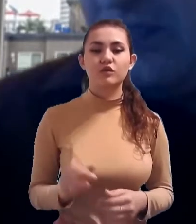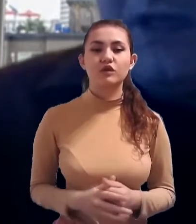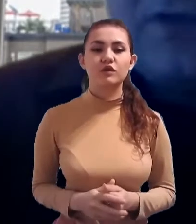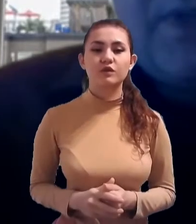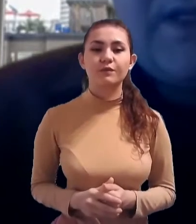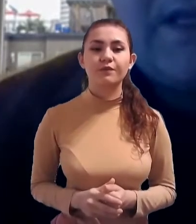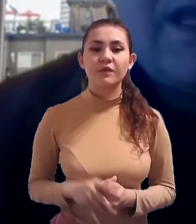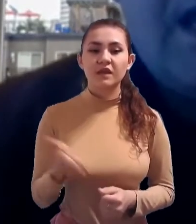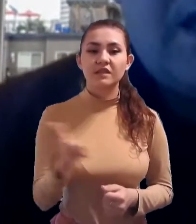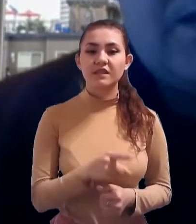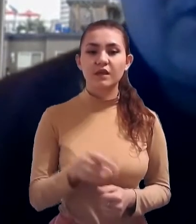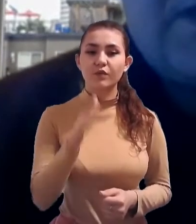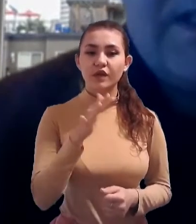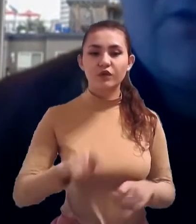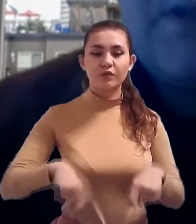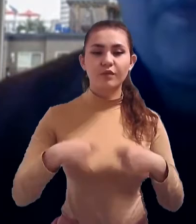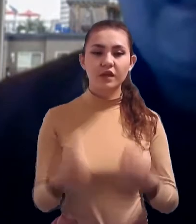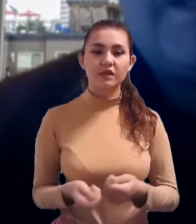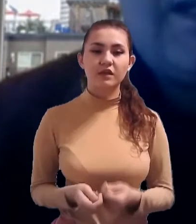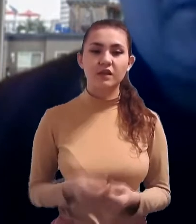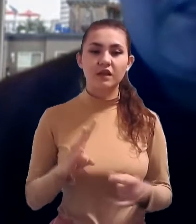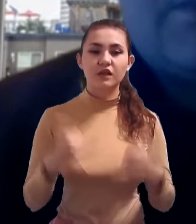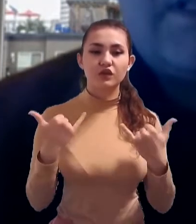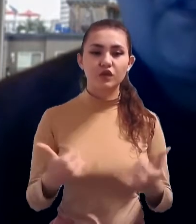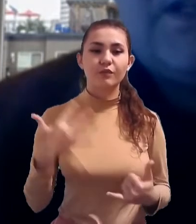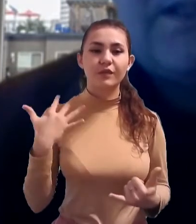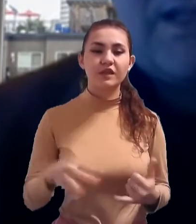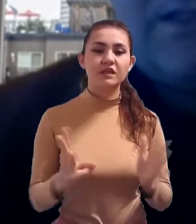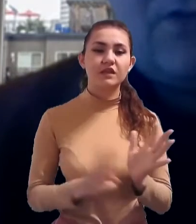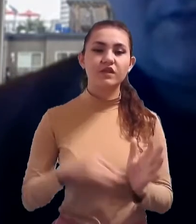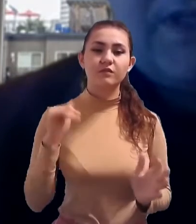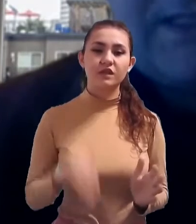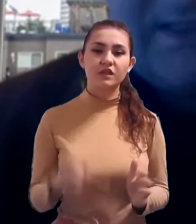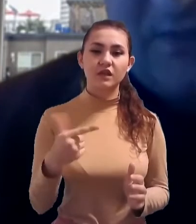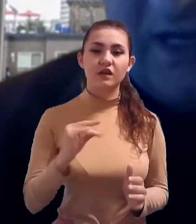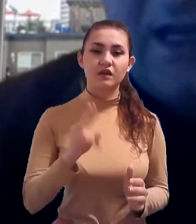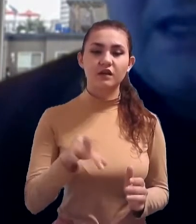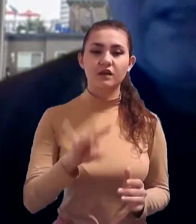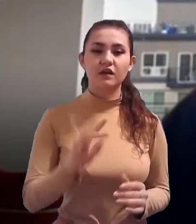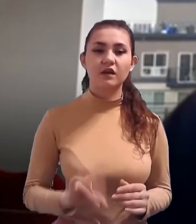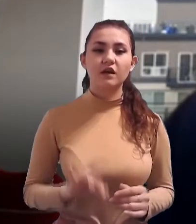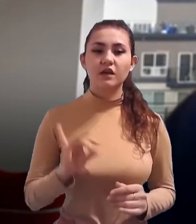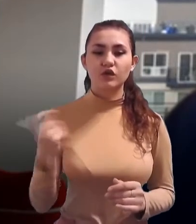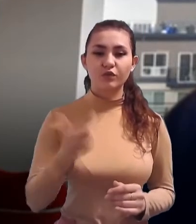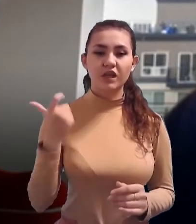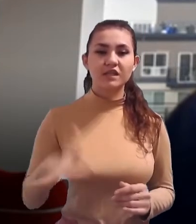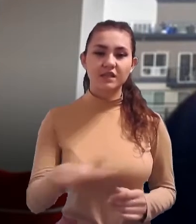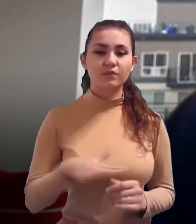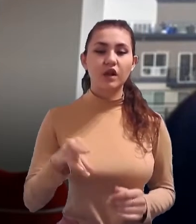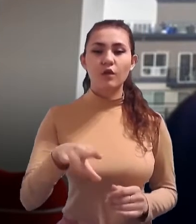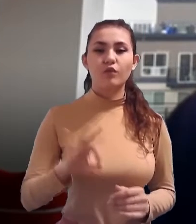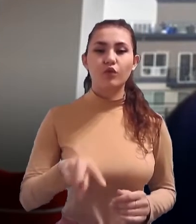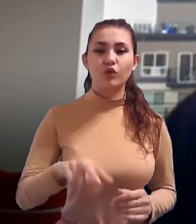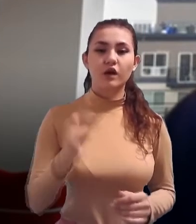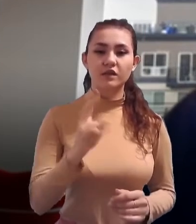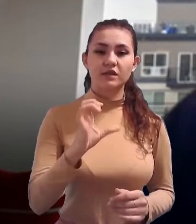цей період передано вже на сьогодні 58 тисяч гектар сільськогосподарських земель тільки по Луганській області. Там